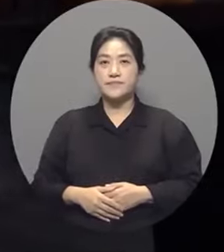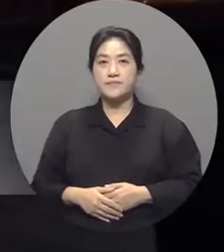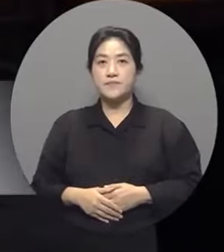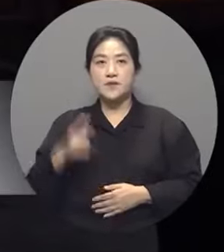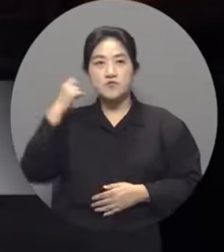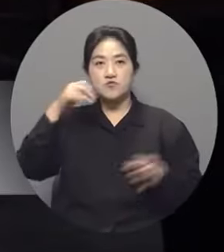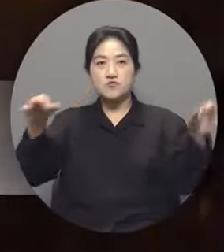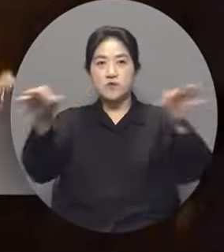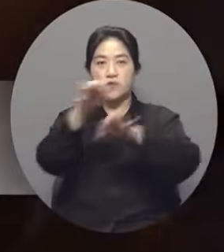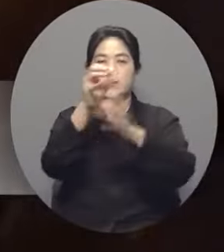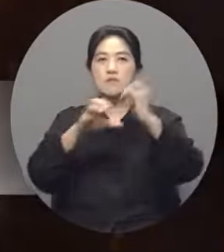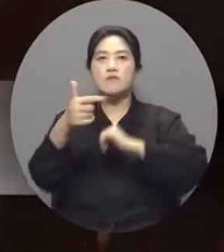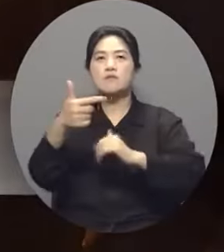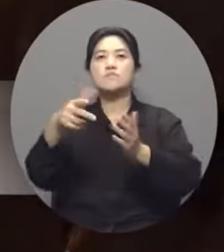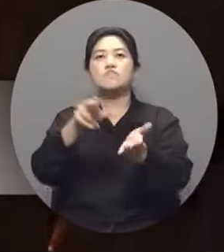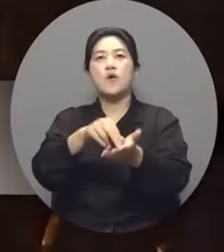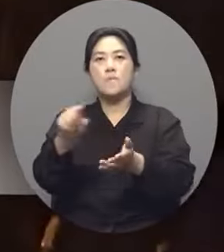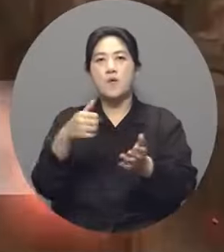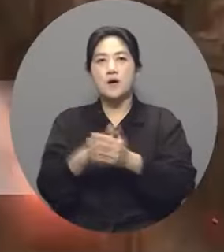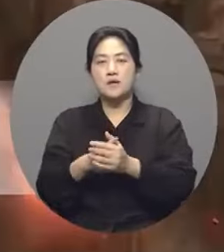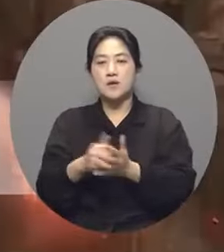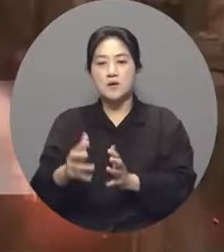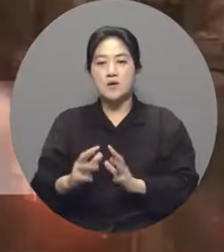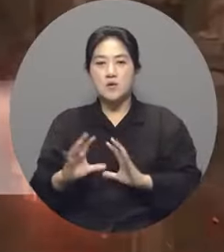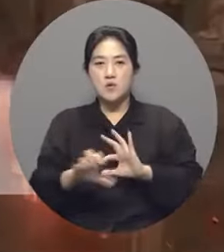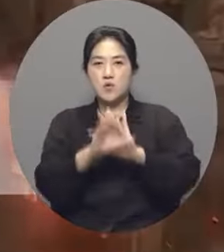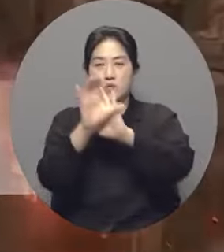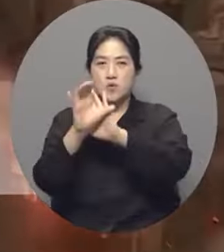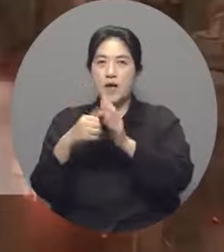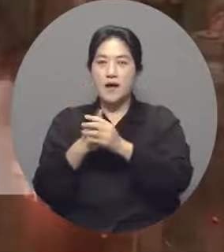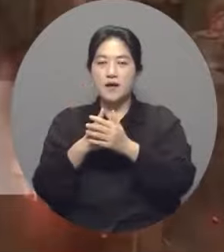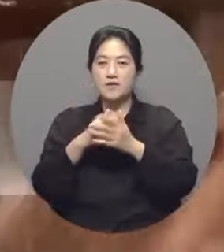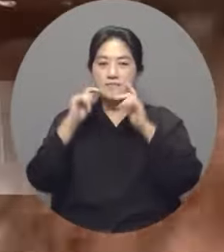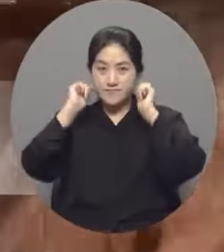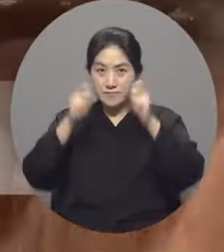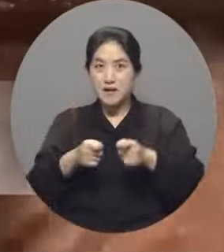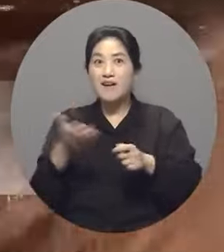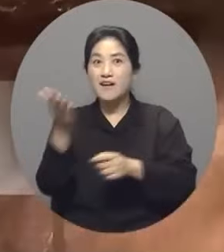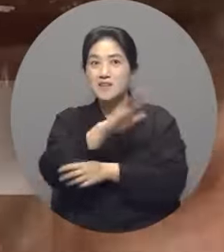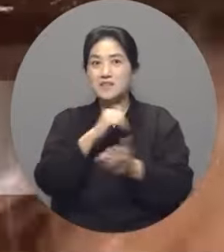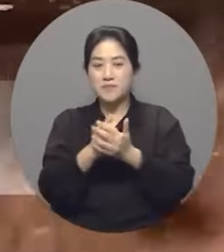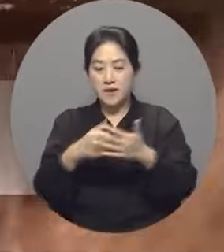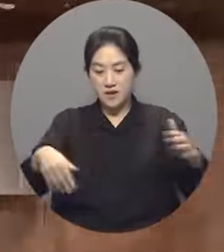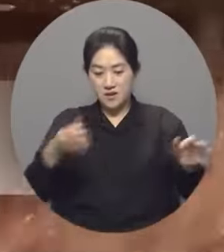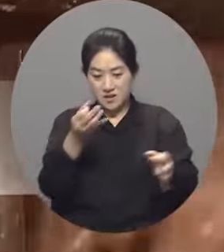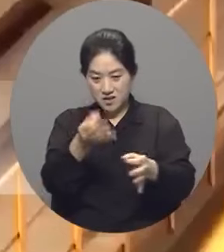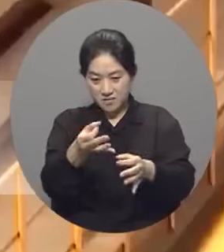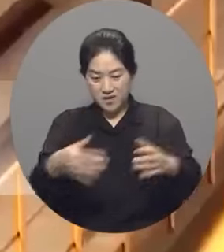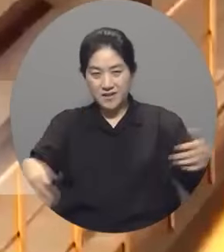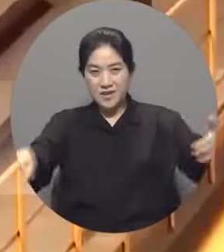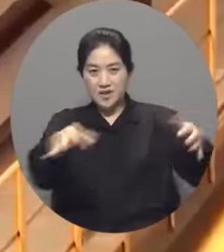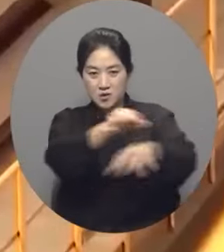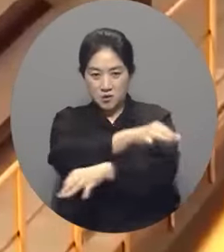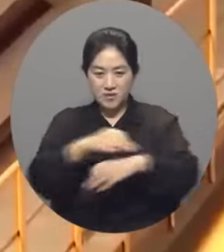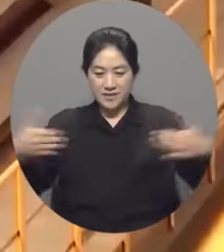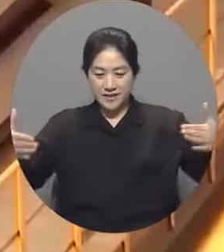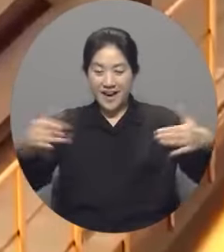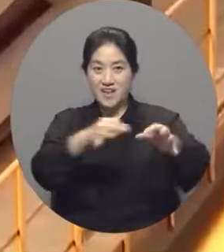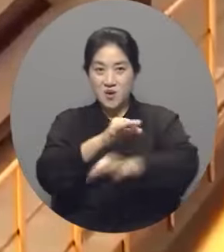중국 경제의 더 큰 문제는 위드 코로나로의 전환에도 내수와 수출 모두 회복될 기미를 안 보인다는